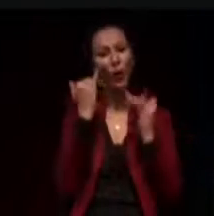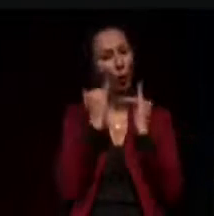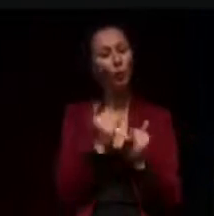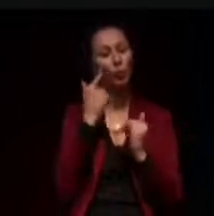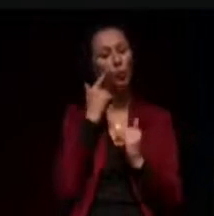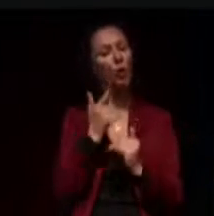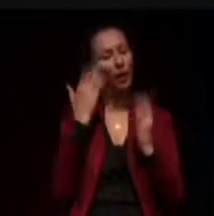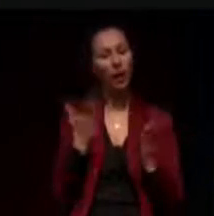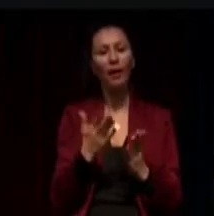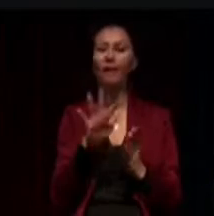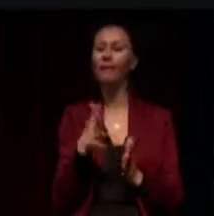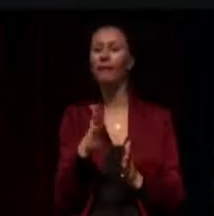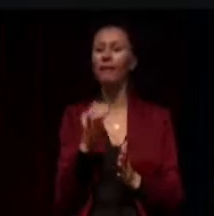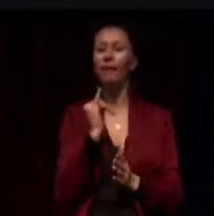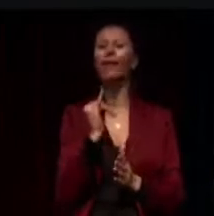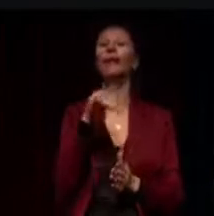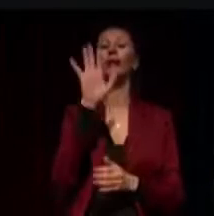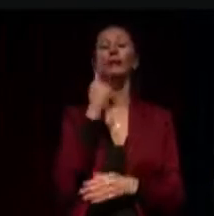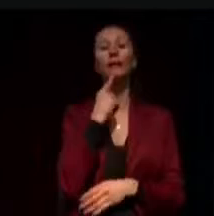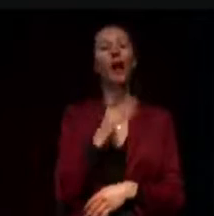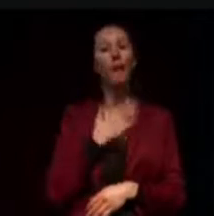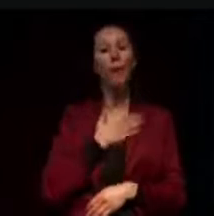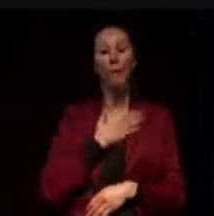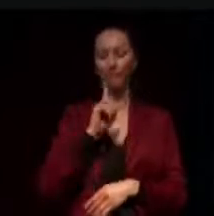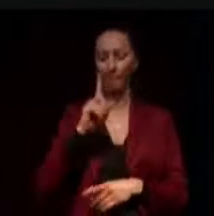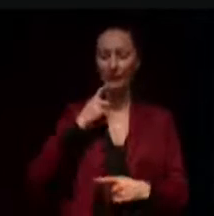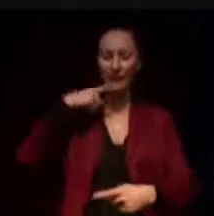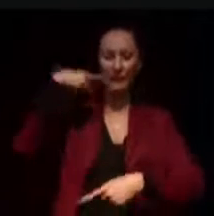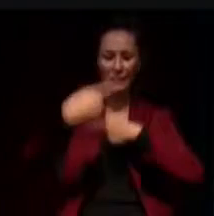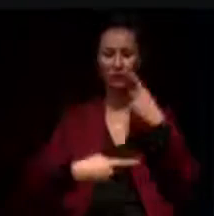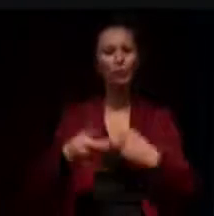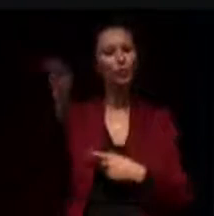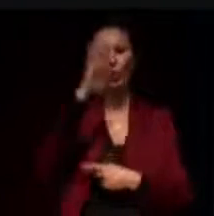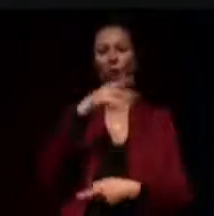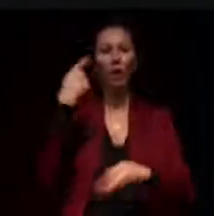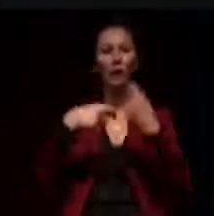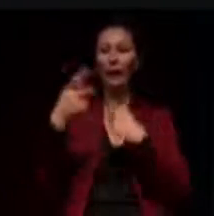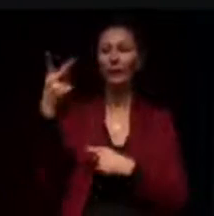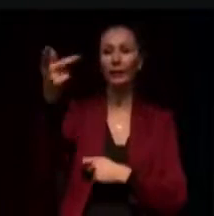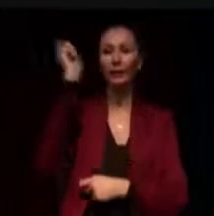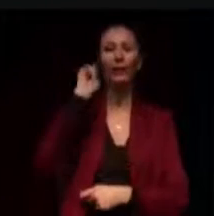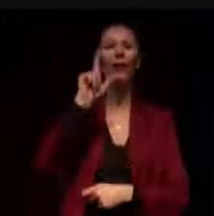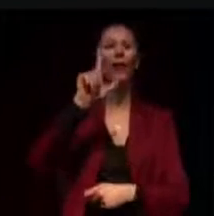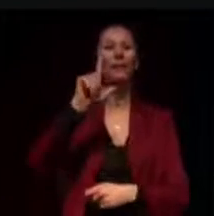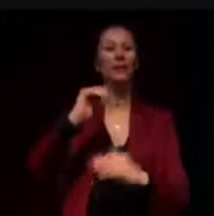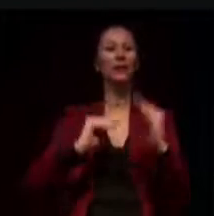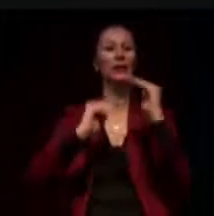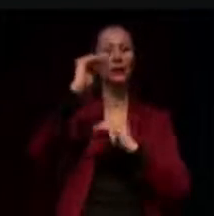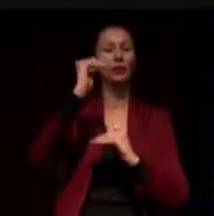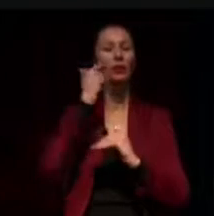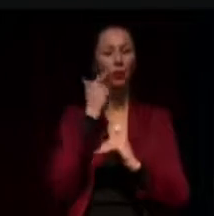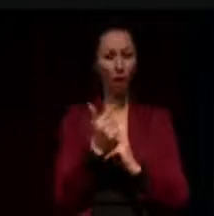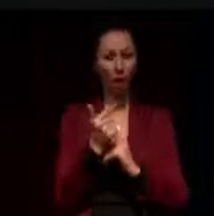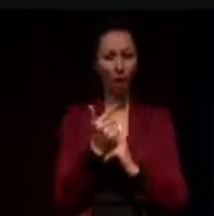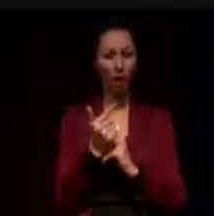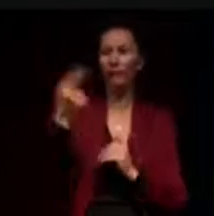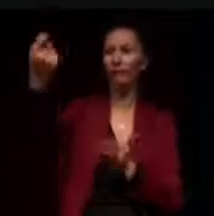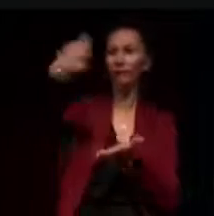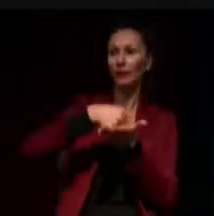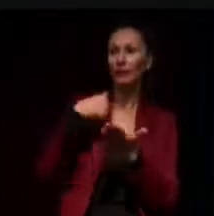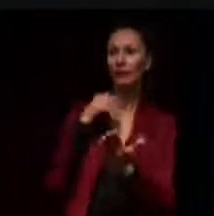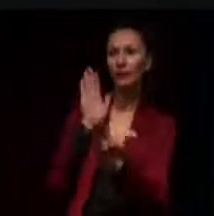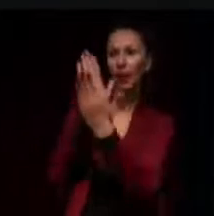olmasına rağmen fena sayılmaz diyebiliriz ama bir yıl sonra aynı kredibiliteyle kredi vericilerin